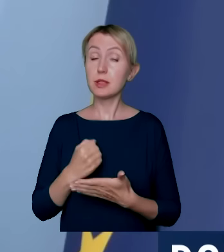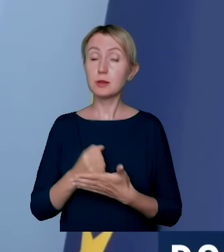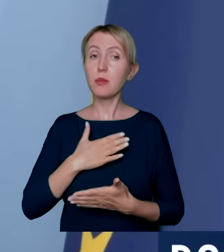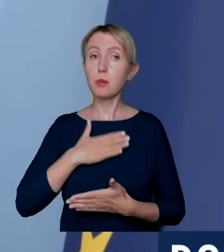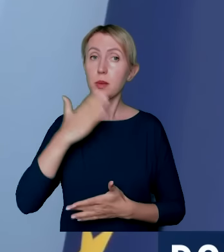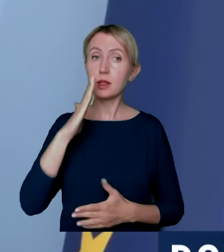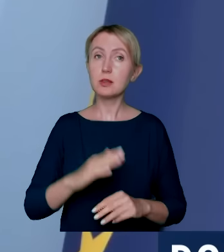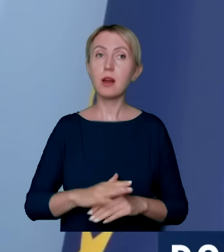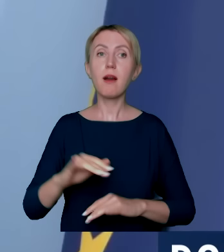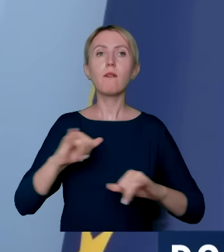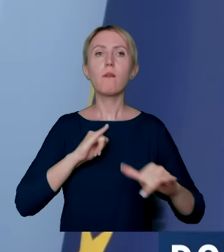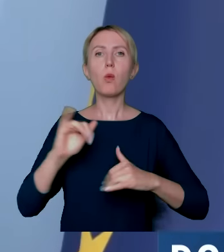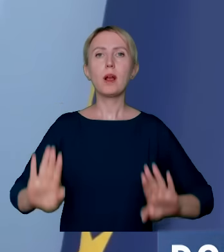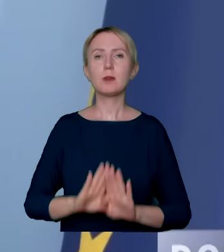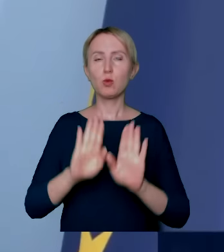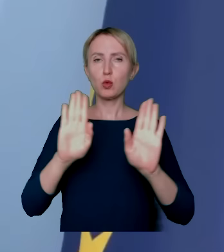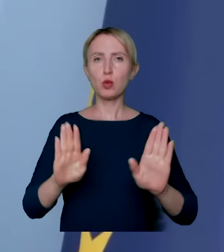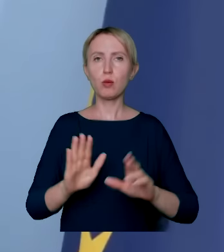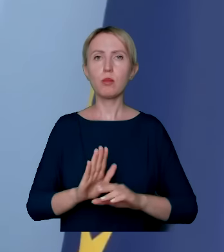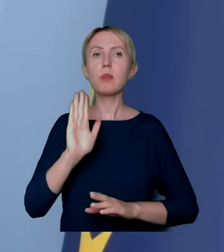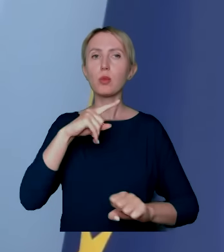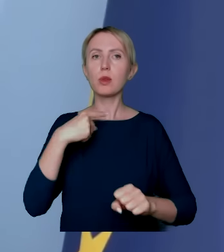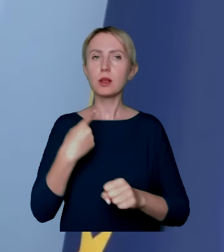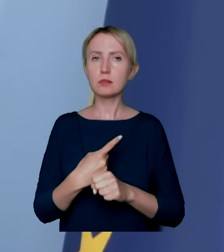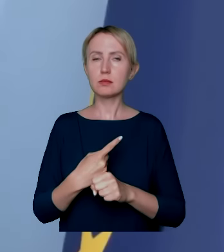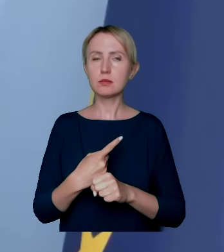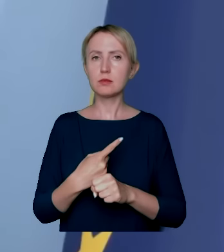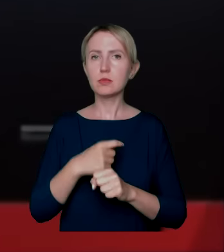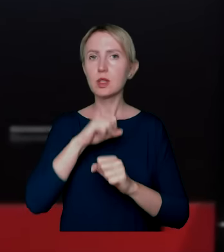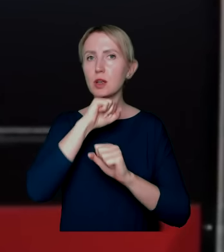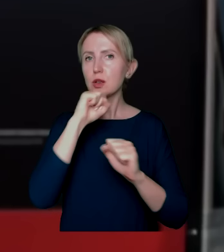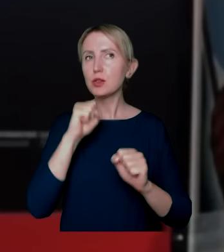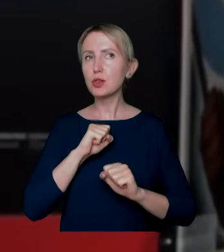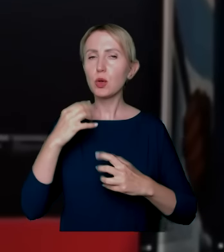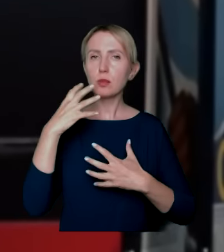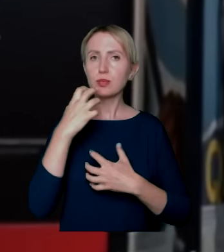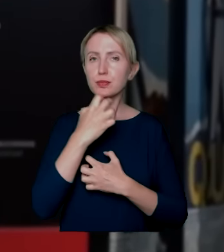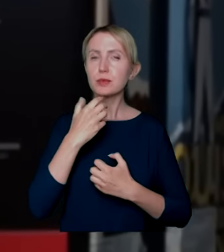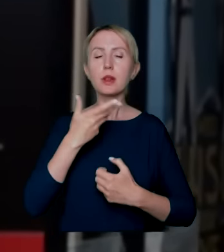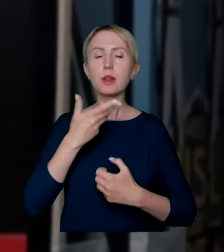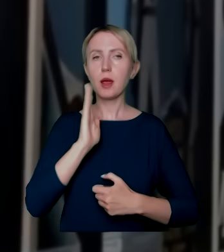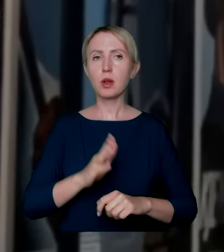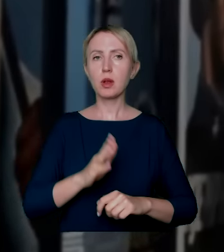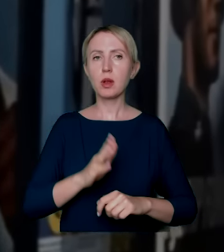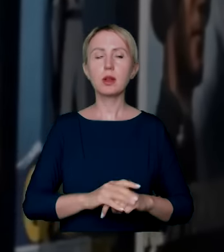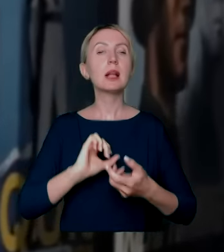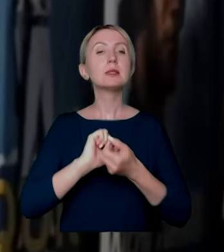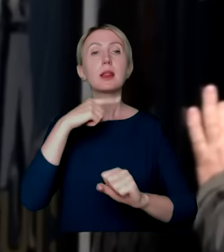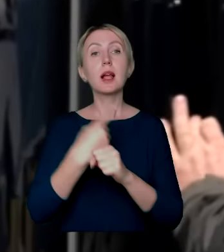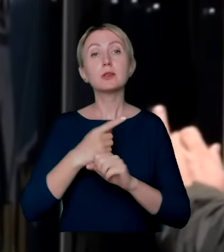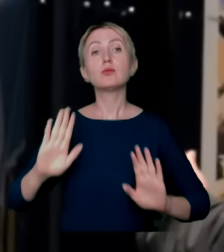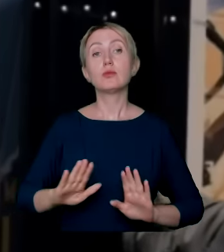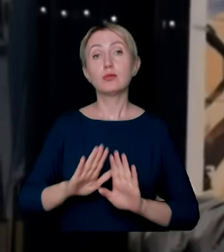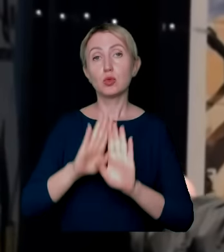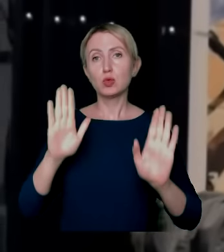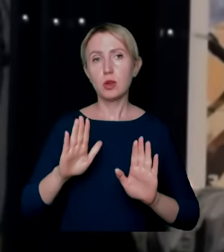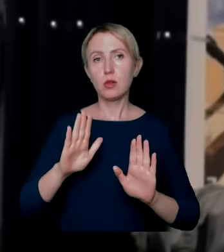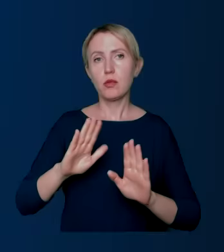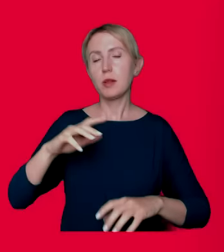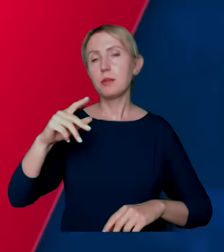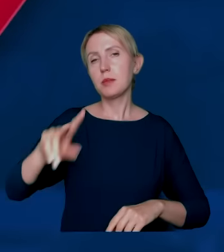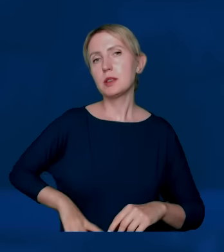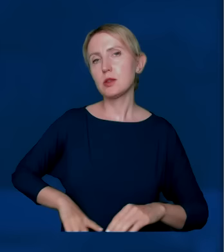władze muzeum podejmą takie decyzje, które nikogo nie będą raniły ani drażniły. Zmiany decyzji dyrekcji muzeum żąda minister obrony narodowej